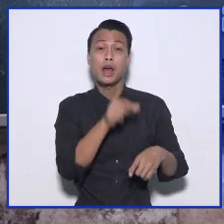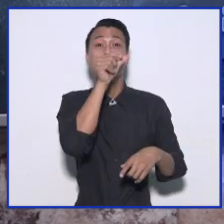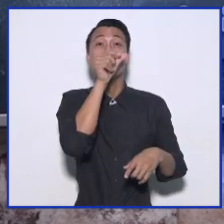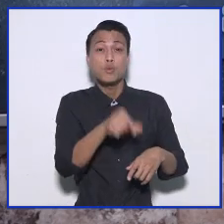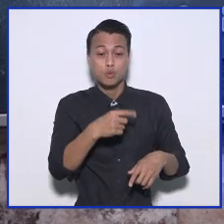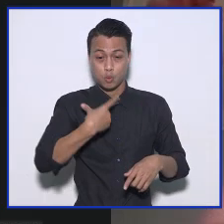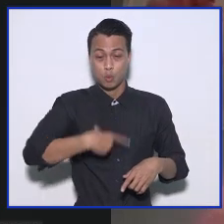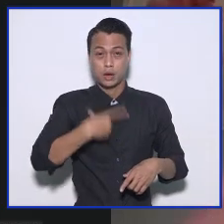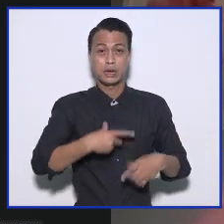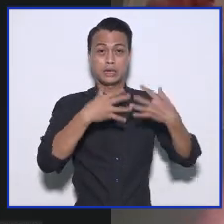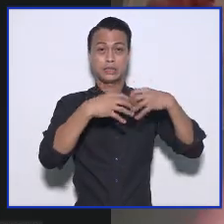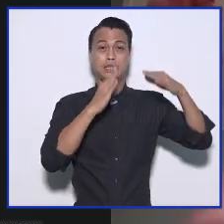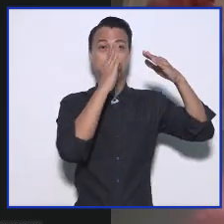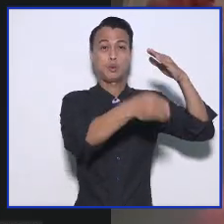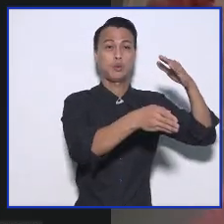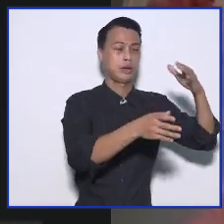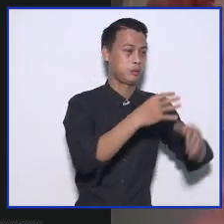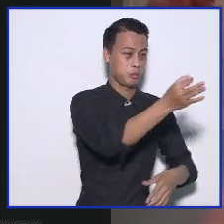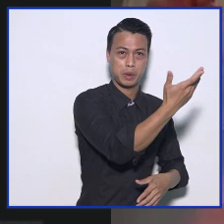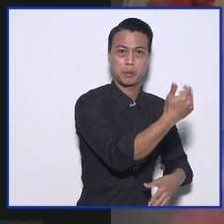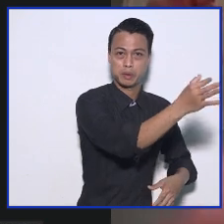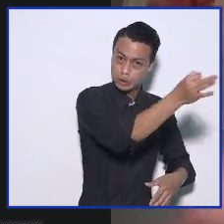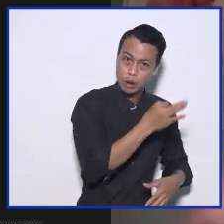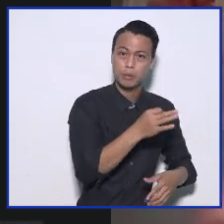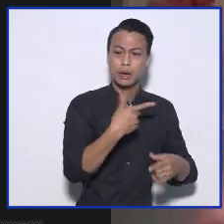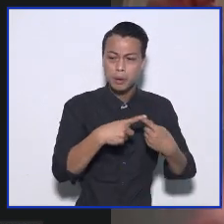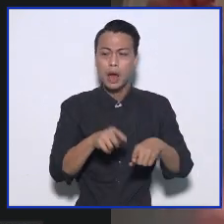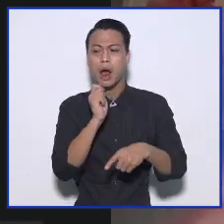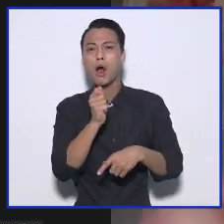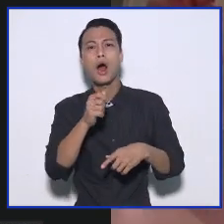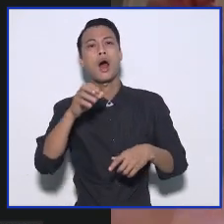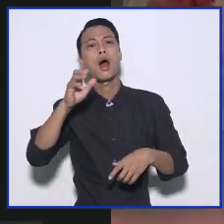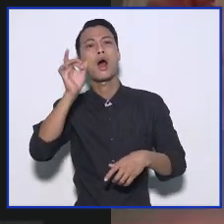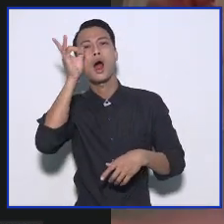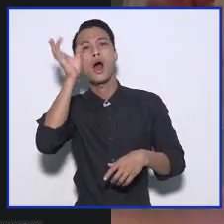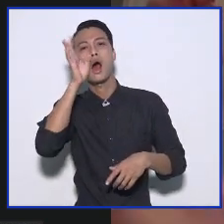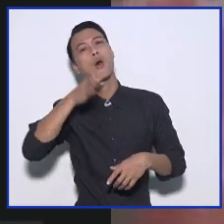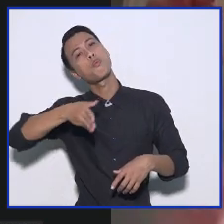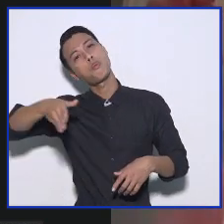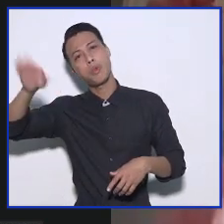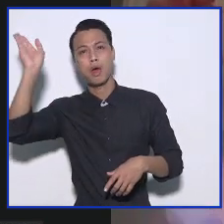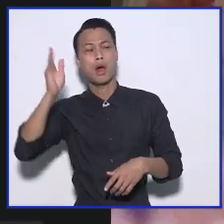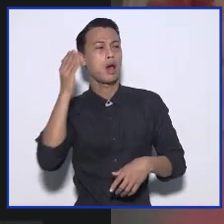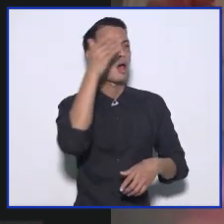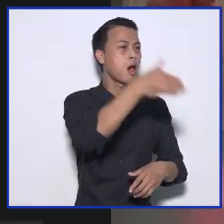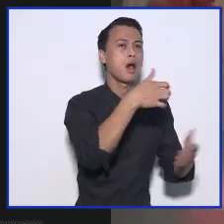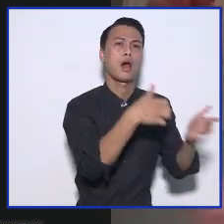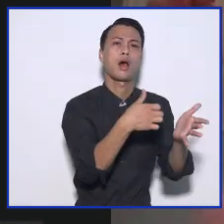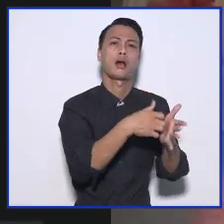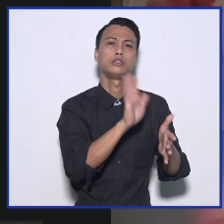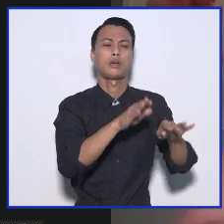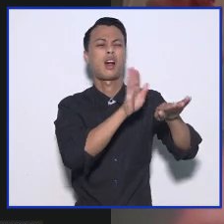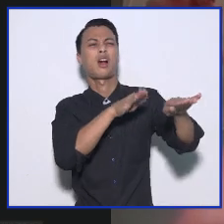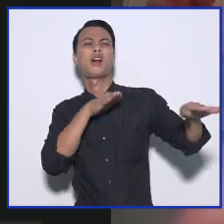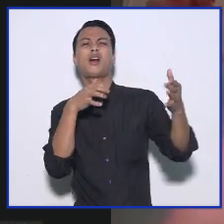ဆိုင်ရင်းကလည်းအလုပ်ရှင်စီမှာရောက်လာတယ်အဆက်လည်းထုတ်လာခဲ့တယ်ဒါပေမဲ့လူကိုယ်တိုင်လာထုတ်မှရမယ်အလုပ်သမားကလည်းနေပြန်သွားတယ်ကားပိတ်နေတယ်ကားလမ်းကြောင်းတွေမ